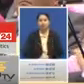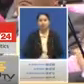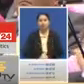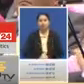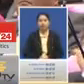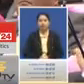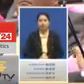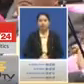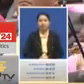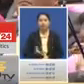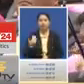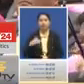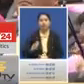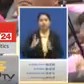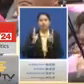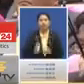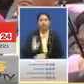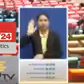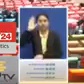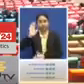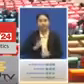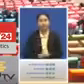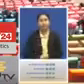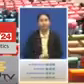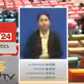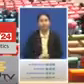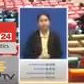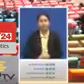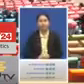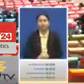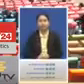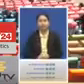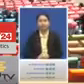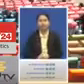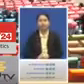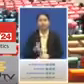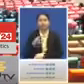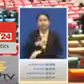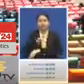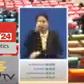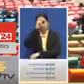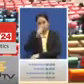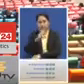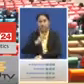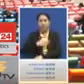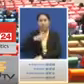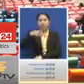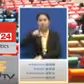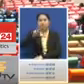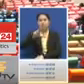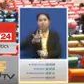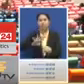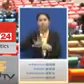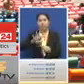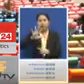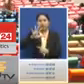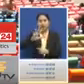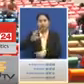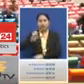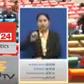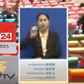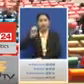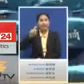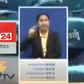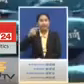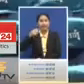มีผู้ประท้วงเชิญท่านครับ ท่านประธานที่เคารพผมประสิทธิ์มหามาตย์สมาชิกสภ